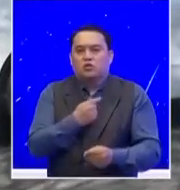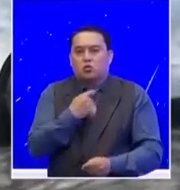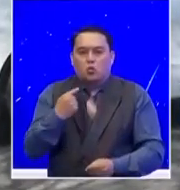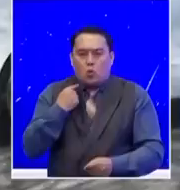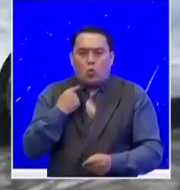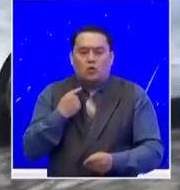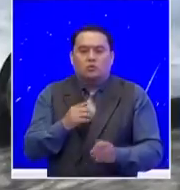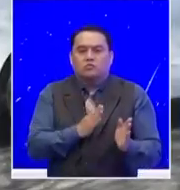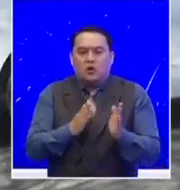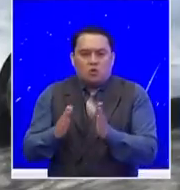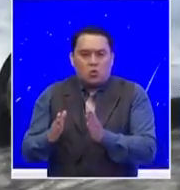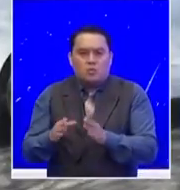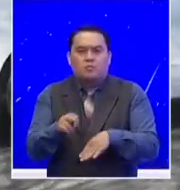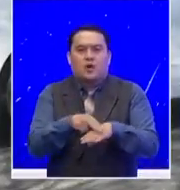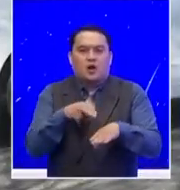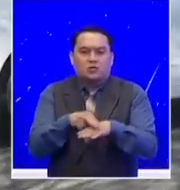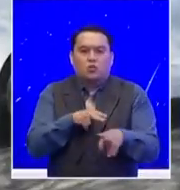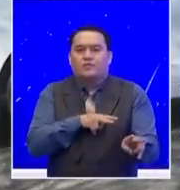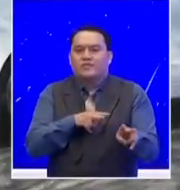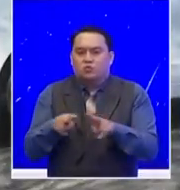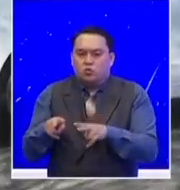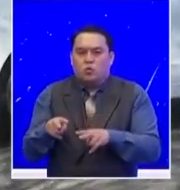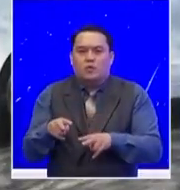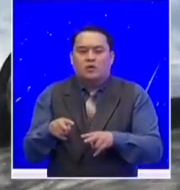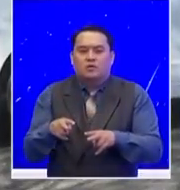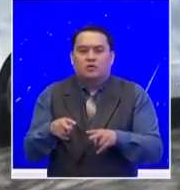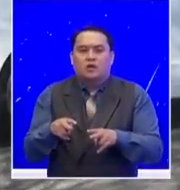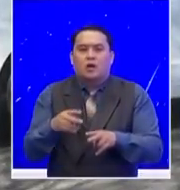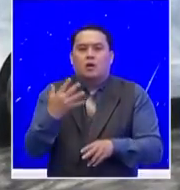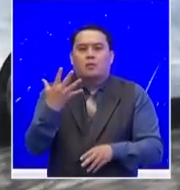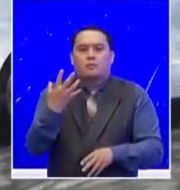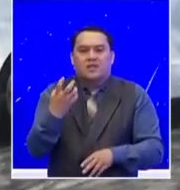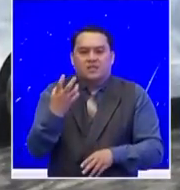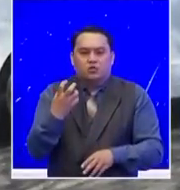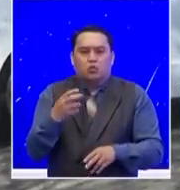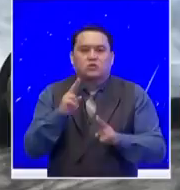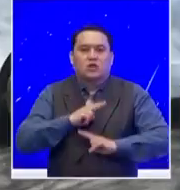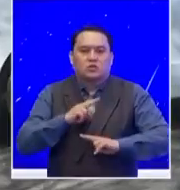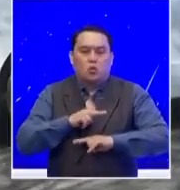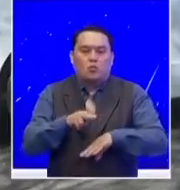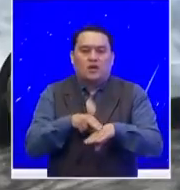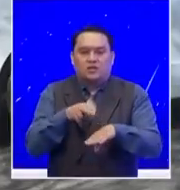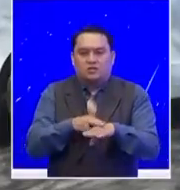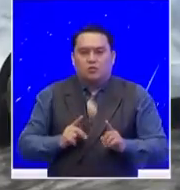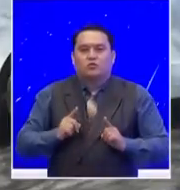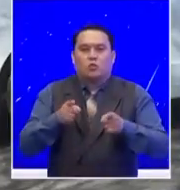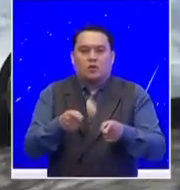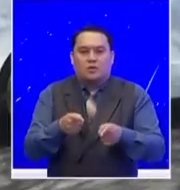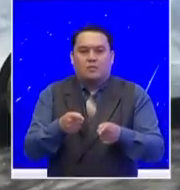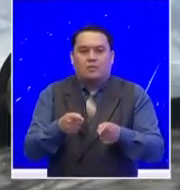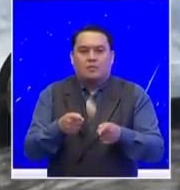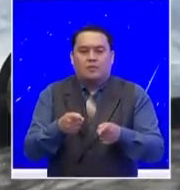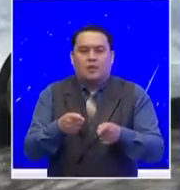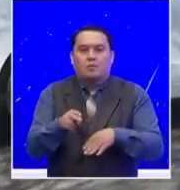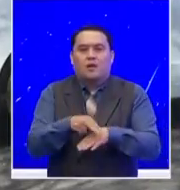охраны общественного порядка и дорожной безопасности заступает свыше 500 сотрудников, из них половина